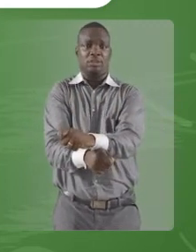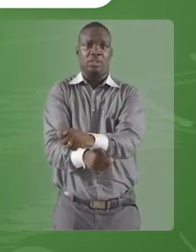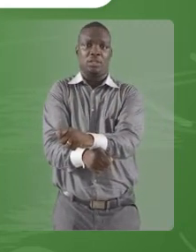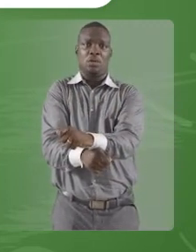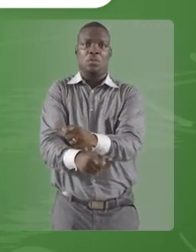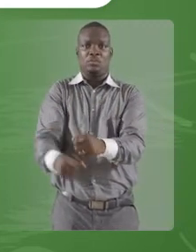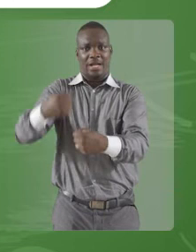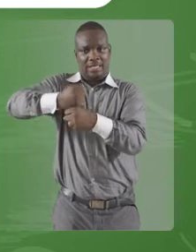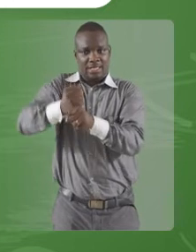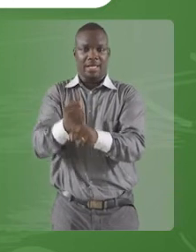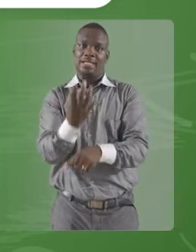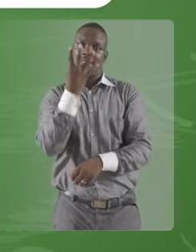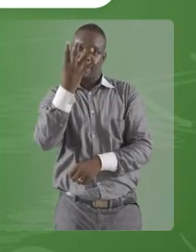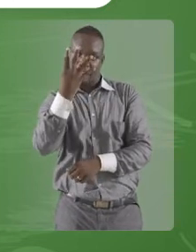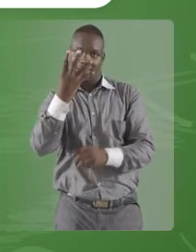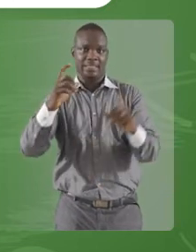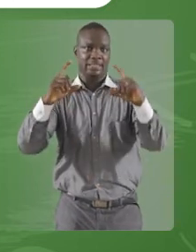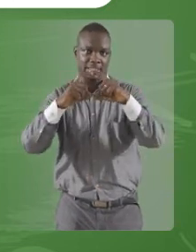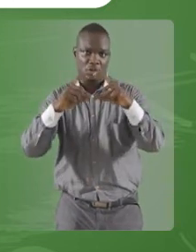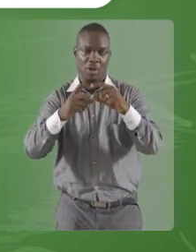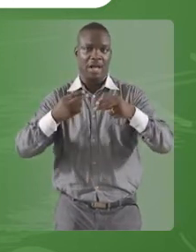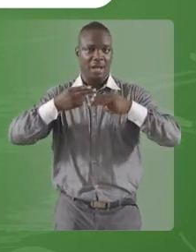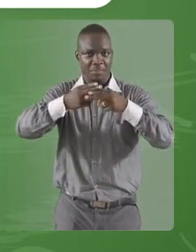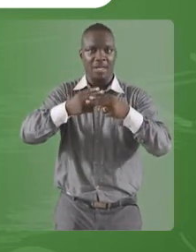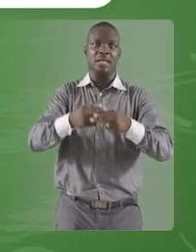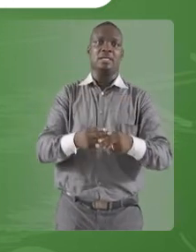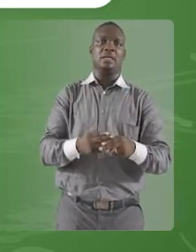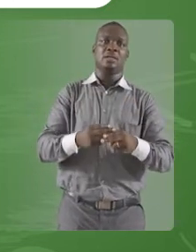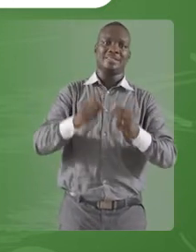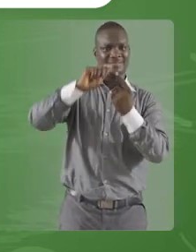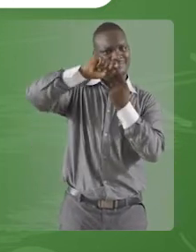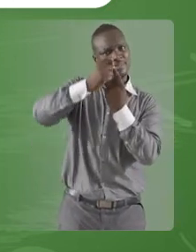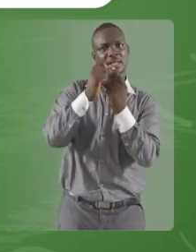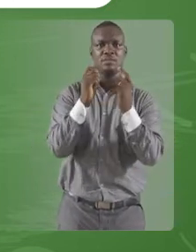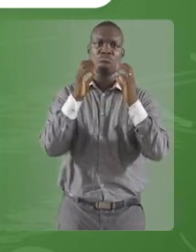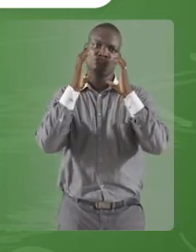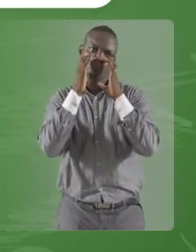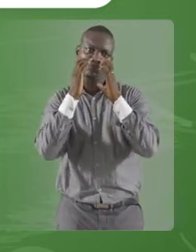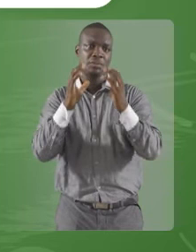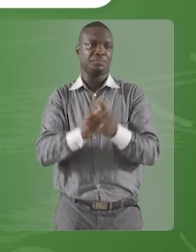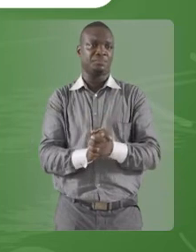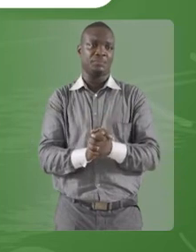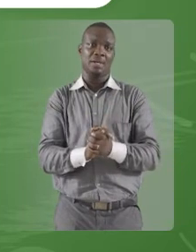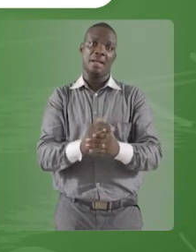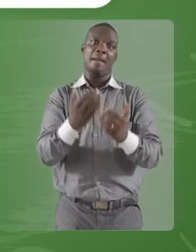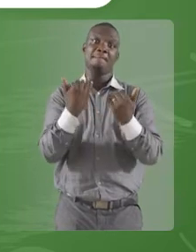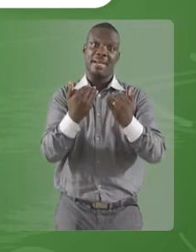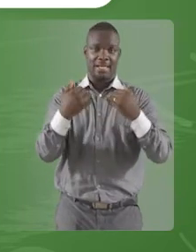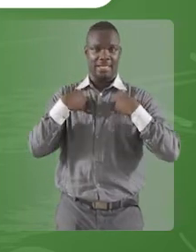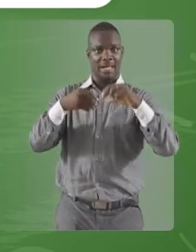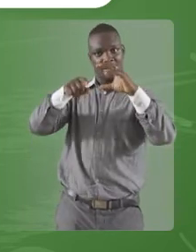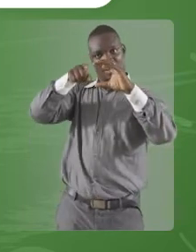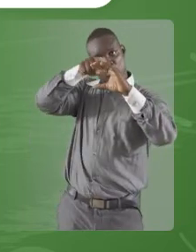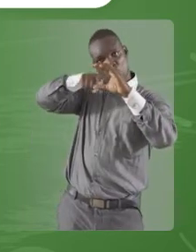haploïdes appelées microspores ou tétraspores. Le noyau de